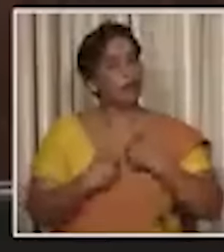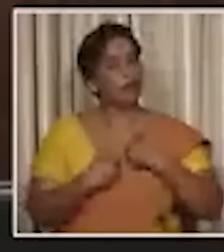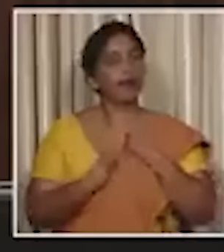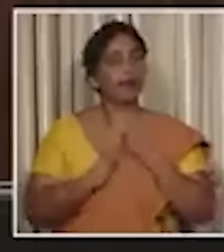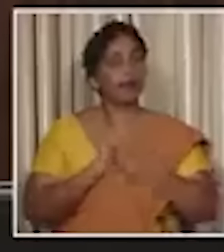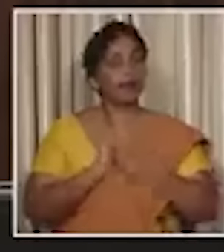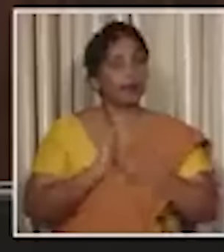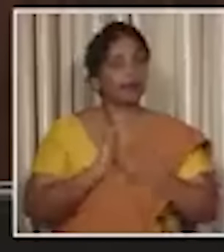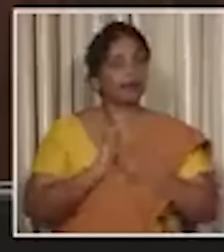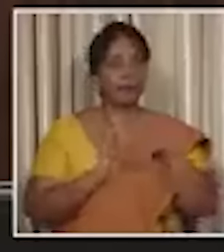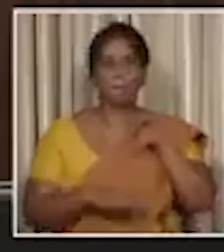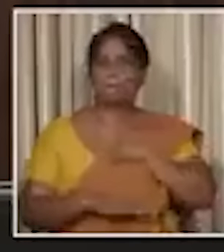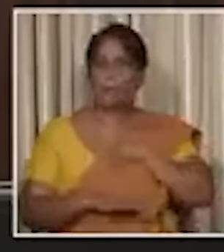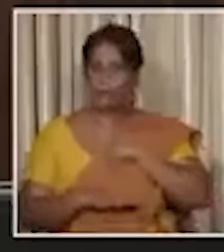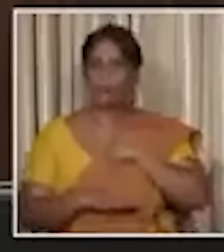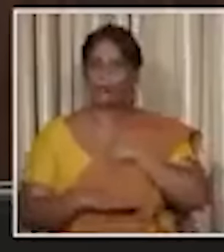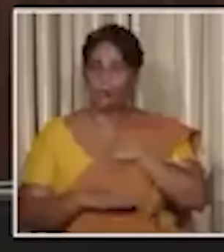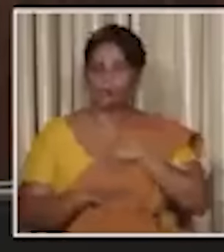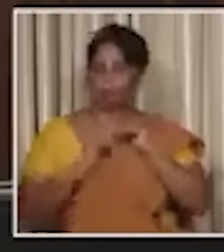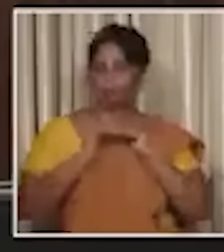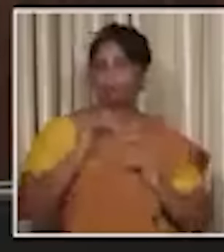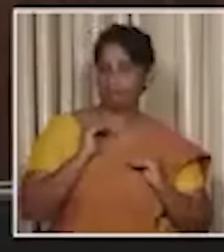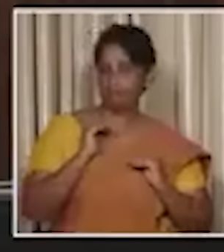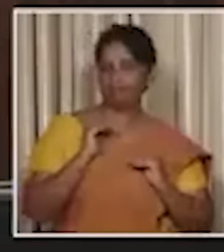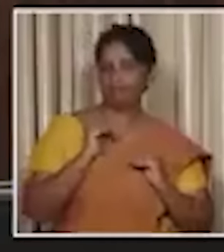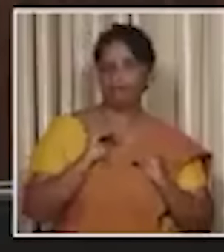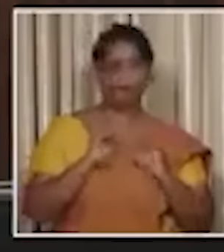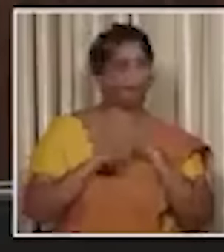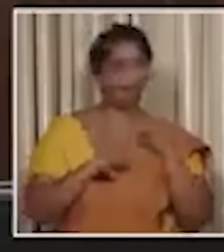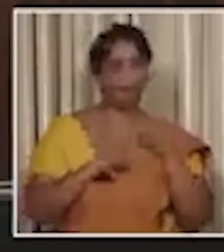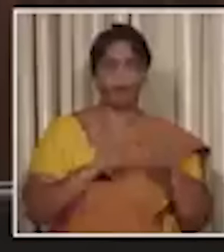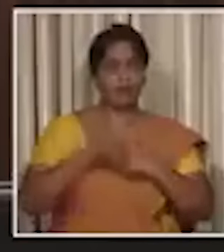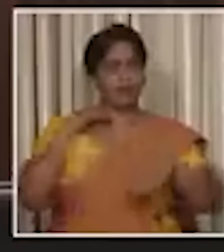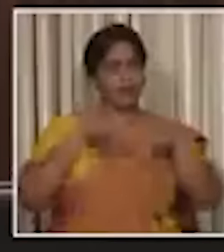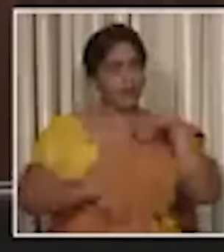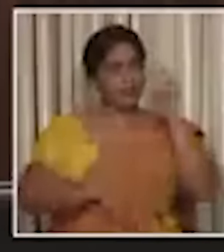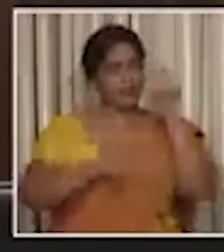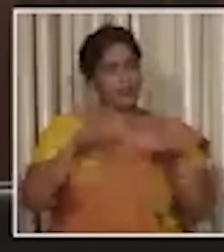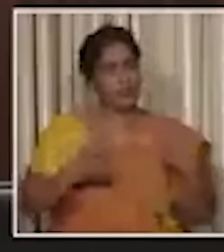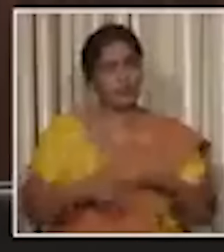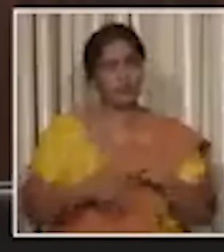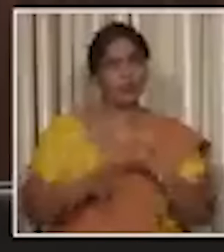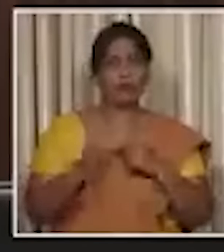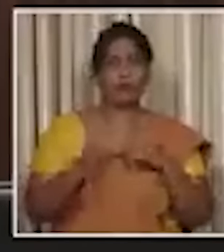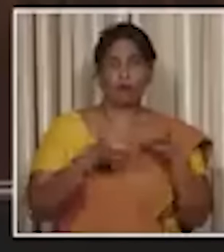பேசி பிரயோசனம் இல்லை. அதுதான் எமக்கு முன்னே இருக்கின்றதான சவாலாக இருக்கின்ற விடயமாக இருக்கிறது.